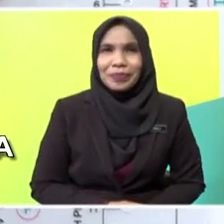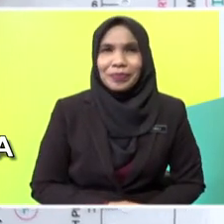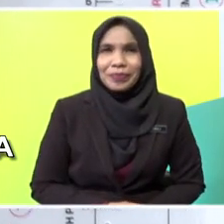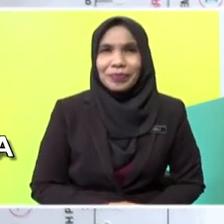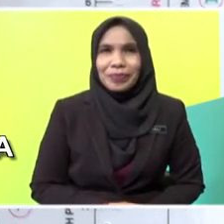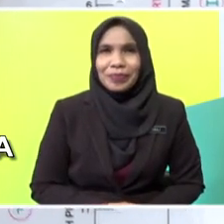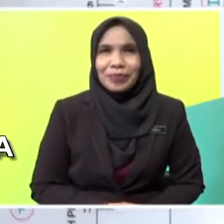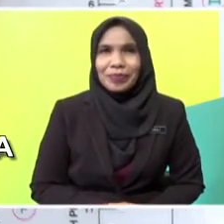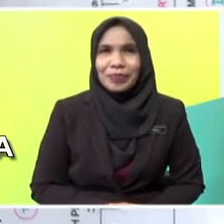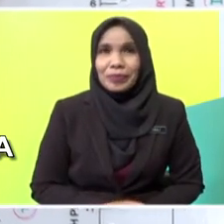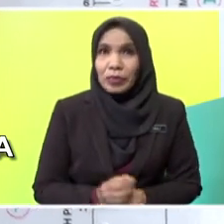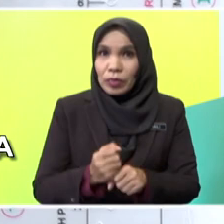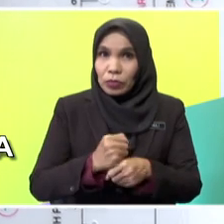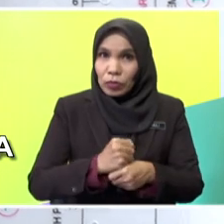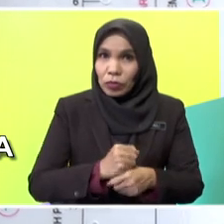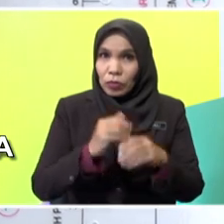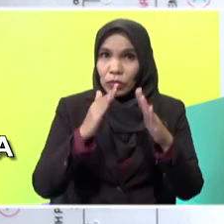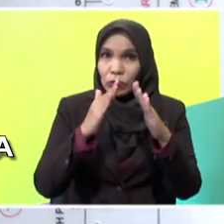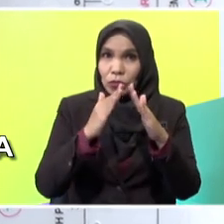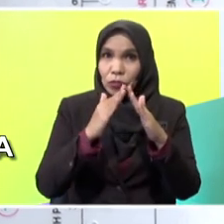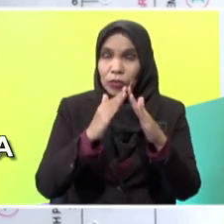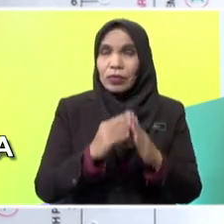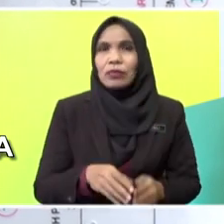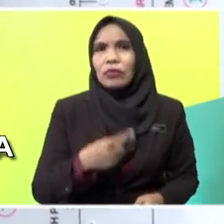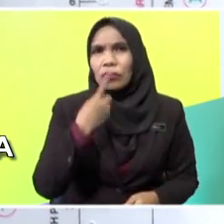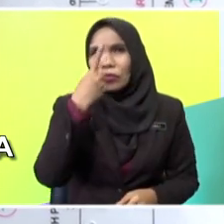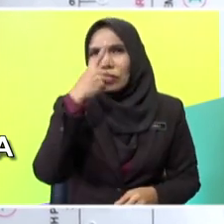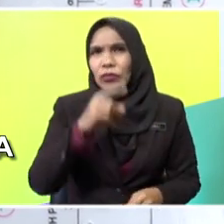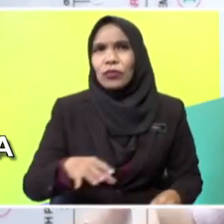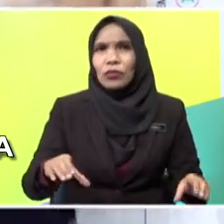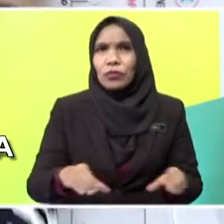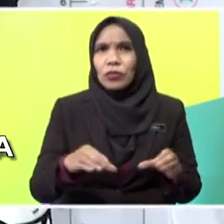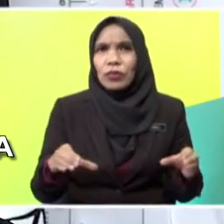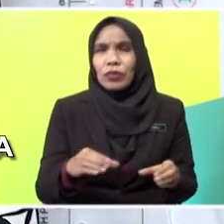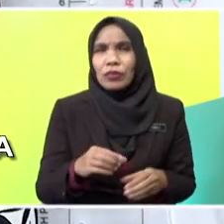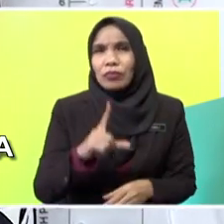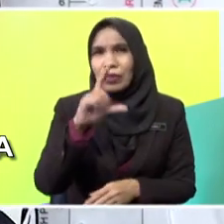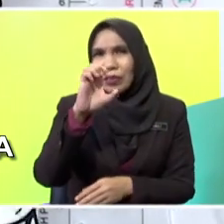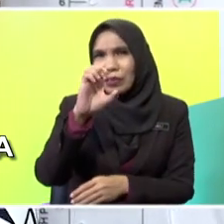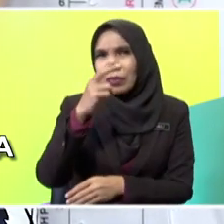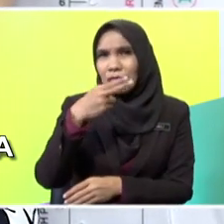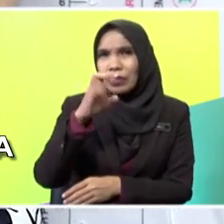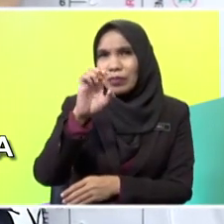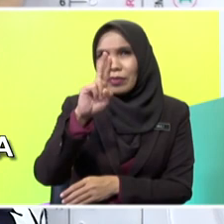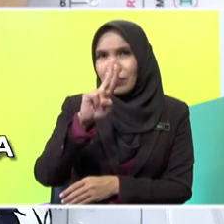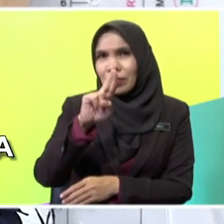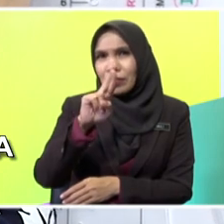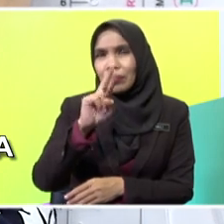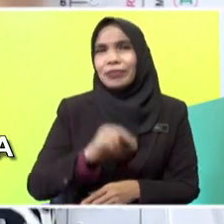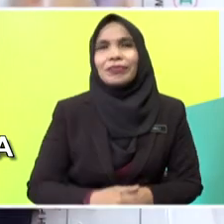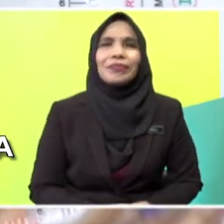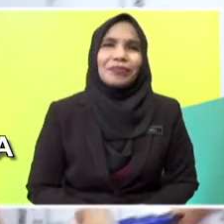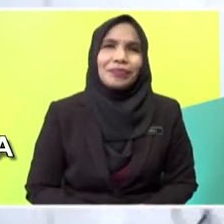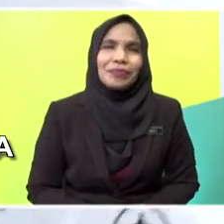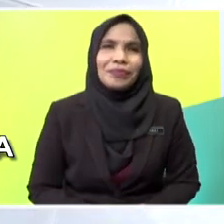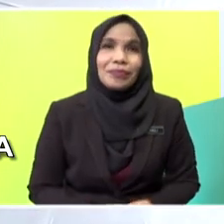Kemudian kita bentukkan rumah dia untuk buat leher. Cantumkan saja. Maksudnya sini. Macam okey, kena